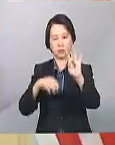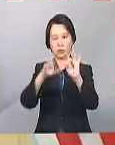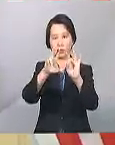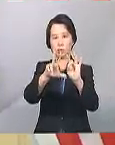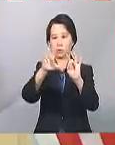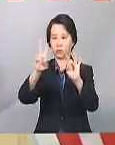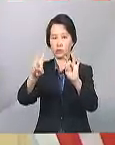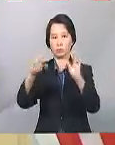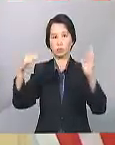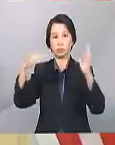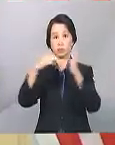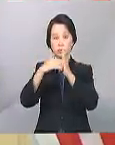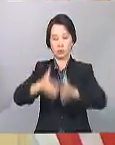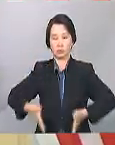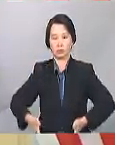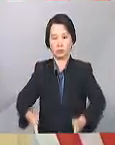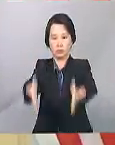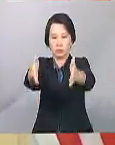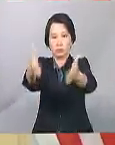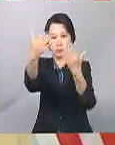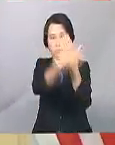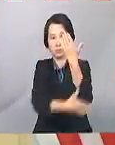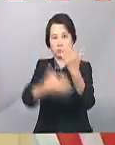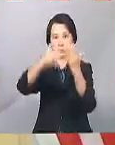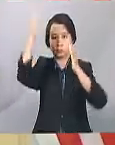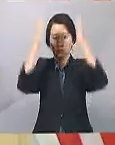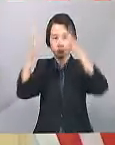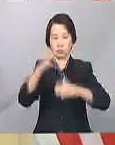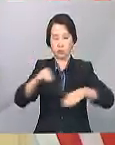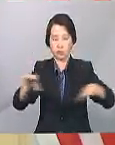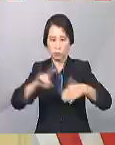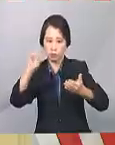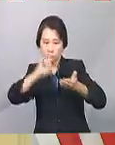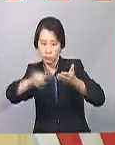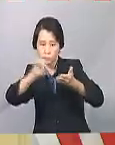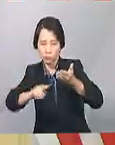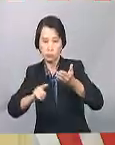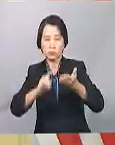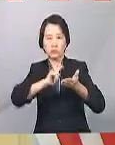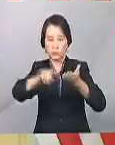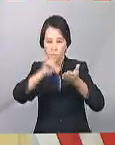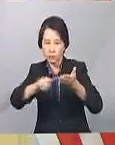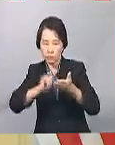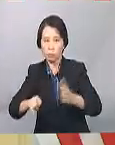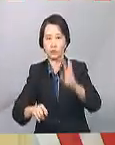832 sekatan jalan raya di seluruh negara dan melakukan pemeriksaan ke atas